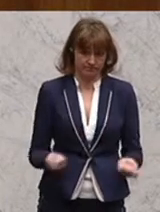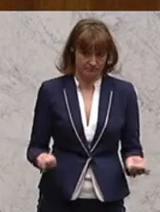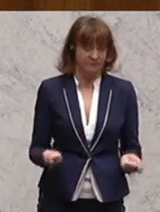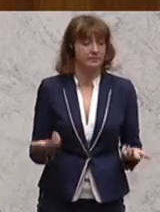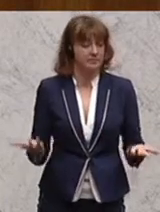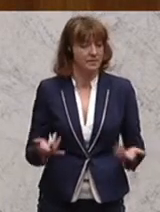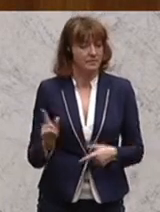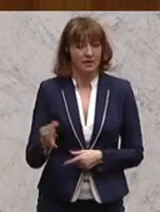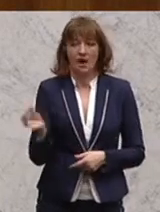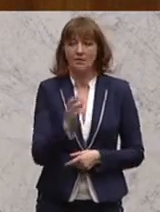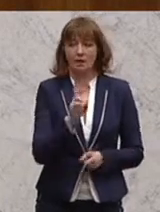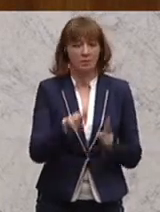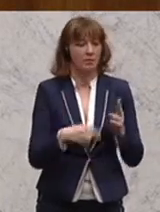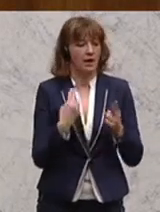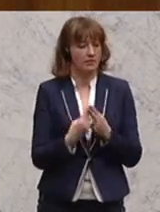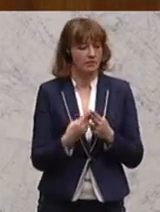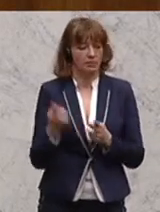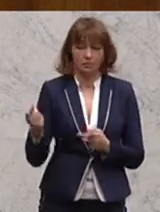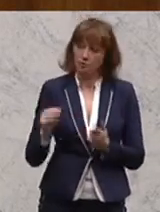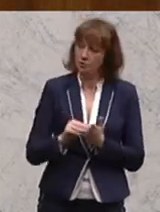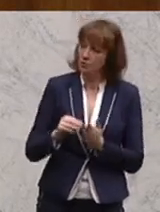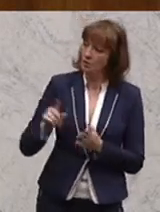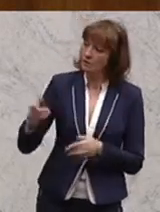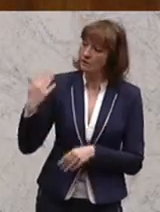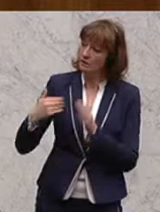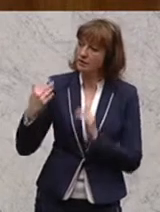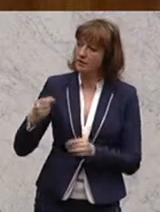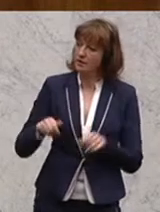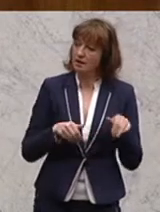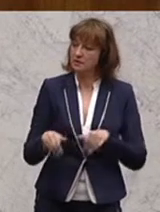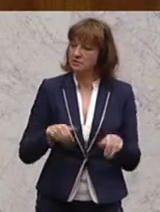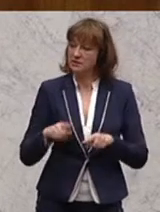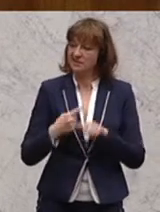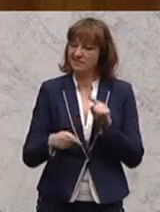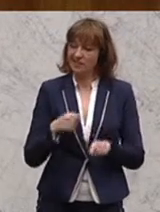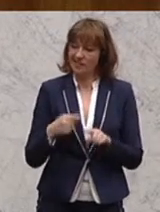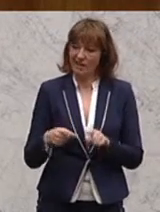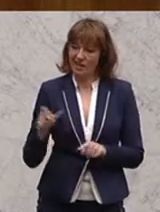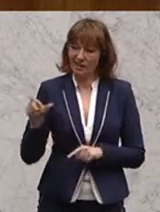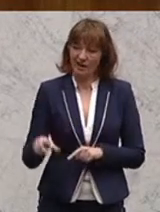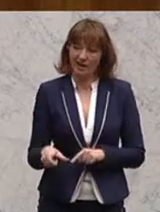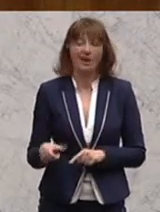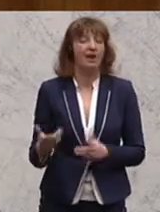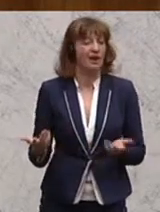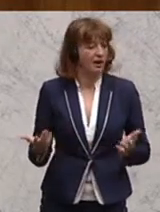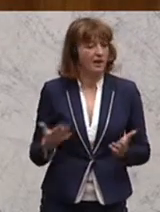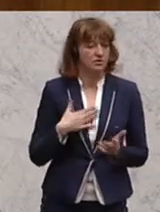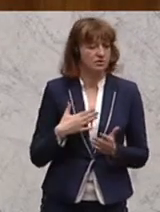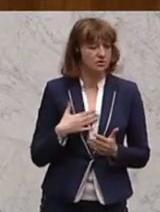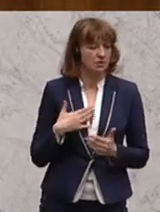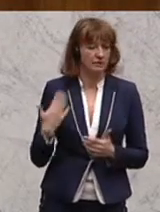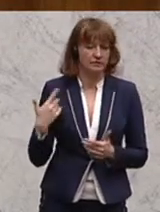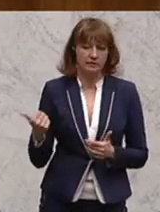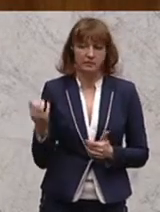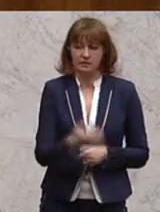eine Anfragebeantwortung noch unter der damaligen Finanzministerin Faeckter ergeben hat, ohnehin nicht